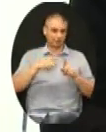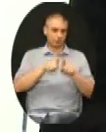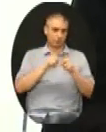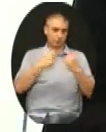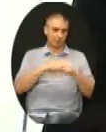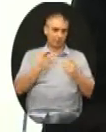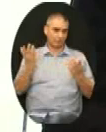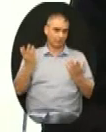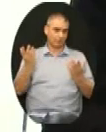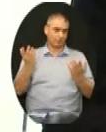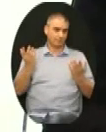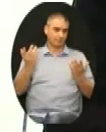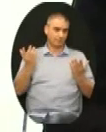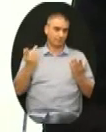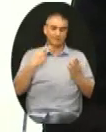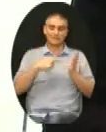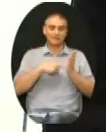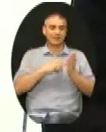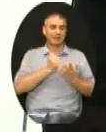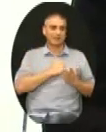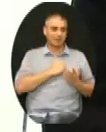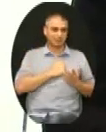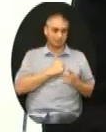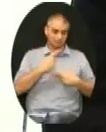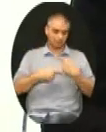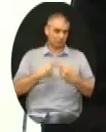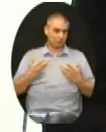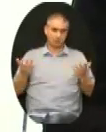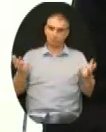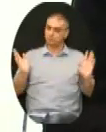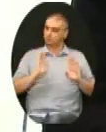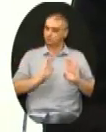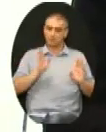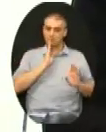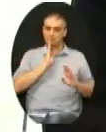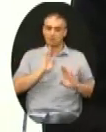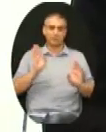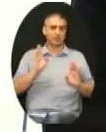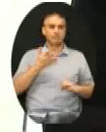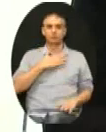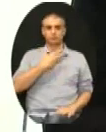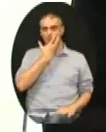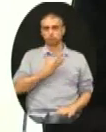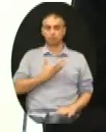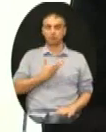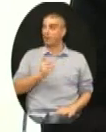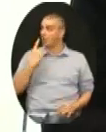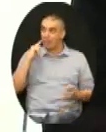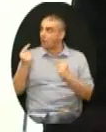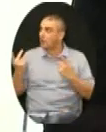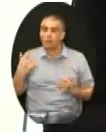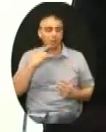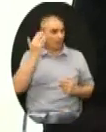ועדה, שעל רקע דתי ומסורת לא יהיה שום בעיה. מי שרוצה לא לגדל את זקנו... אז זה לא הייתה בכלל מחלוקת. כן,